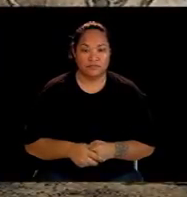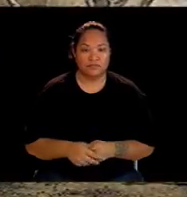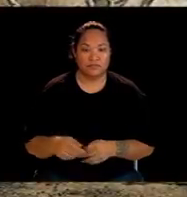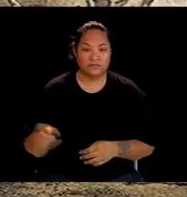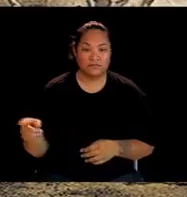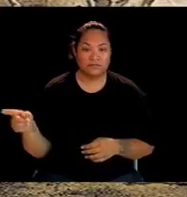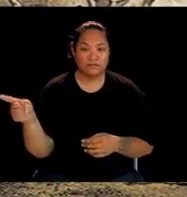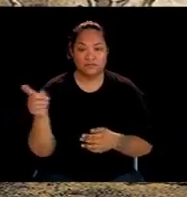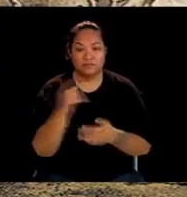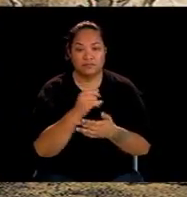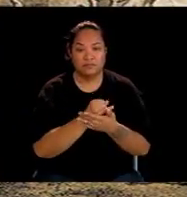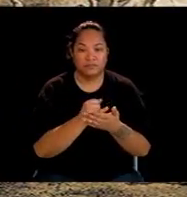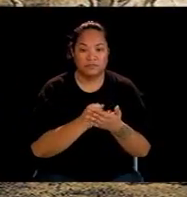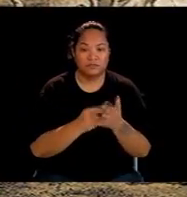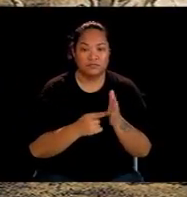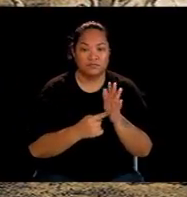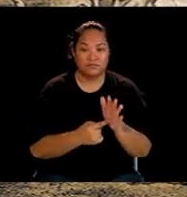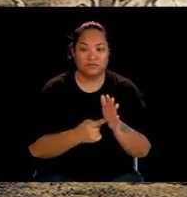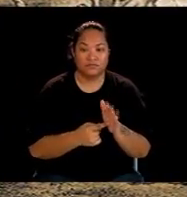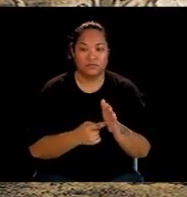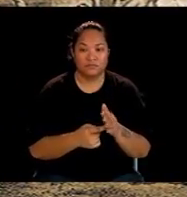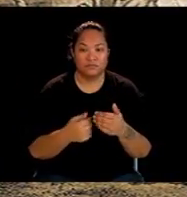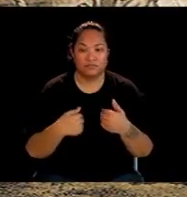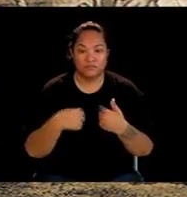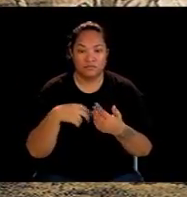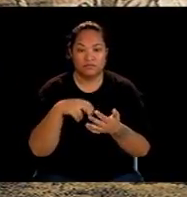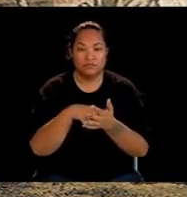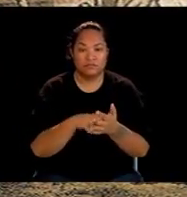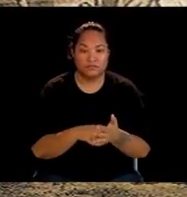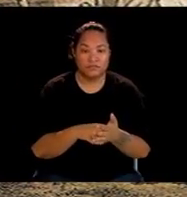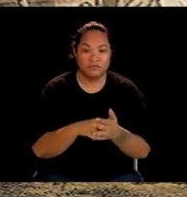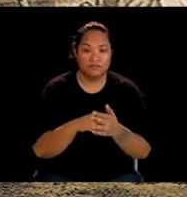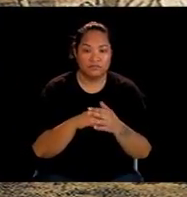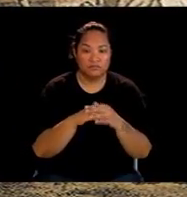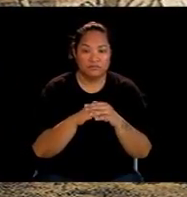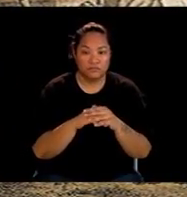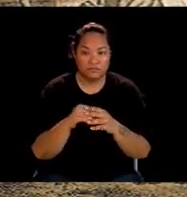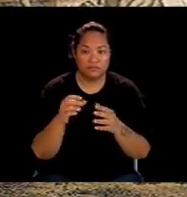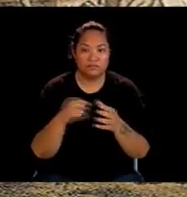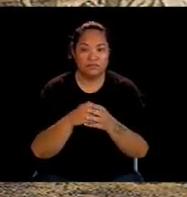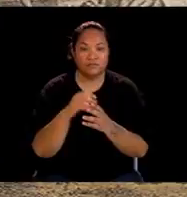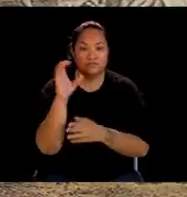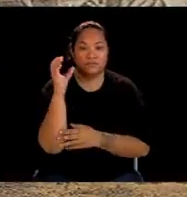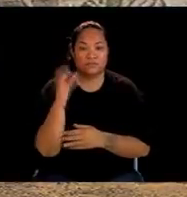Guaha dininga anay mandidimu jangin maupus imataw.